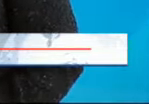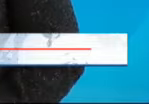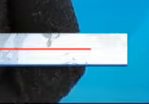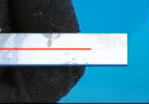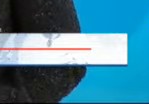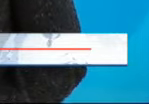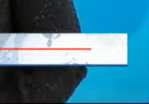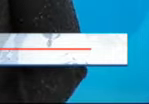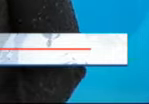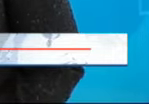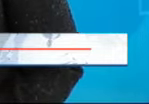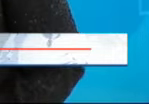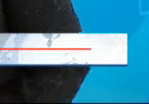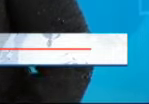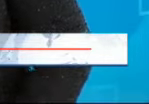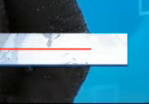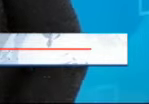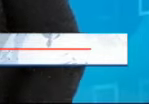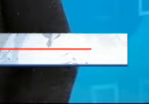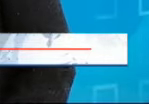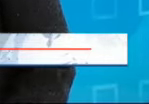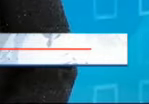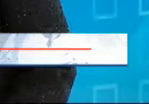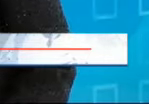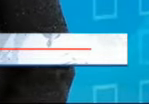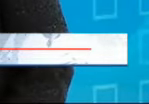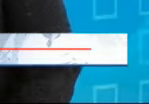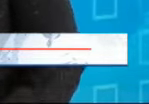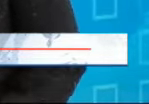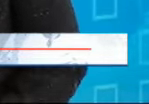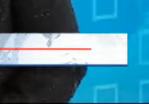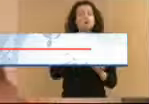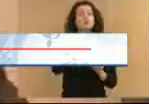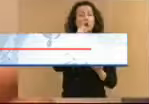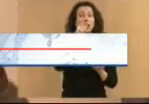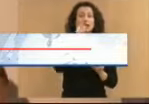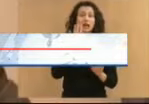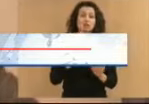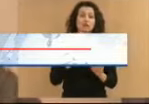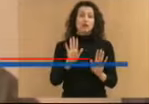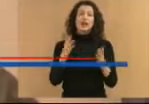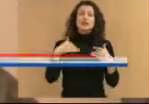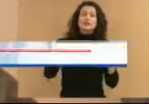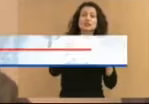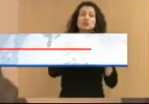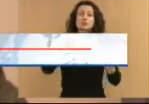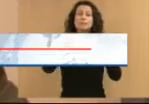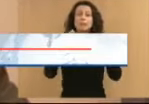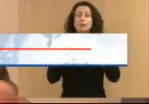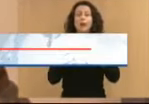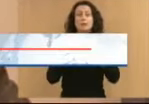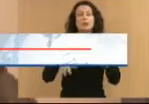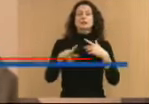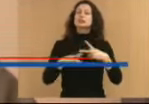днес в отговор на журналистическите въпроси там по време на форума. Трябва да бъде възстановено доверие. Трябва